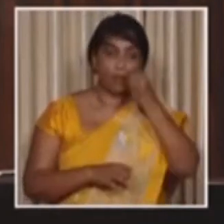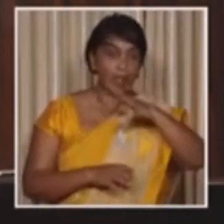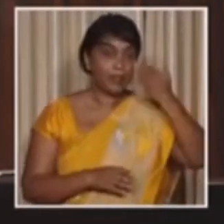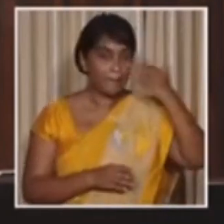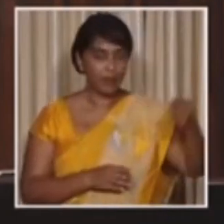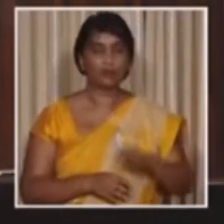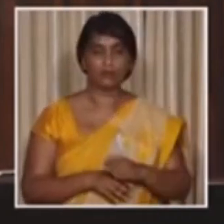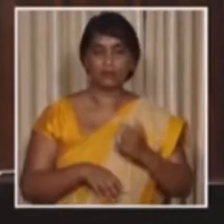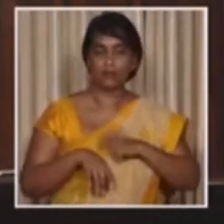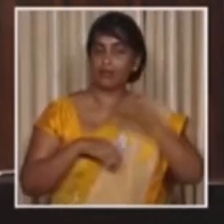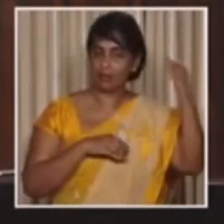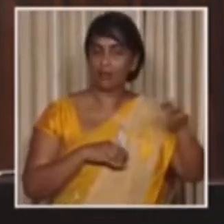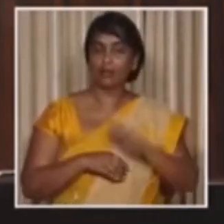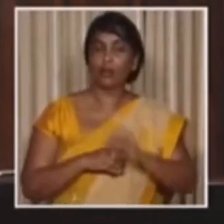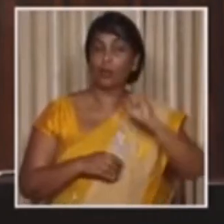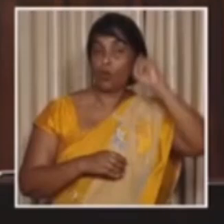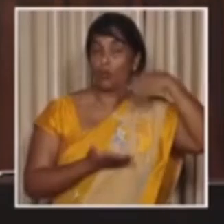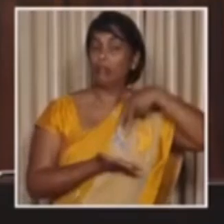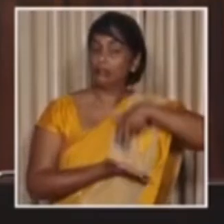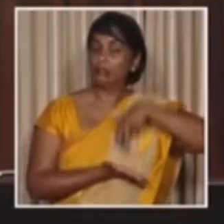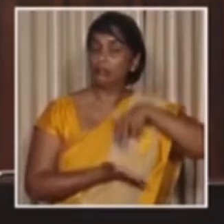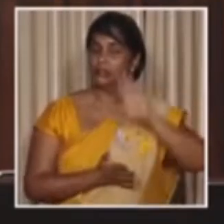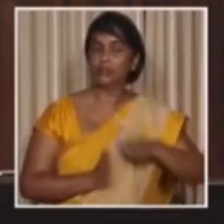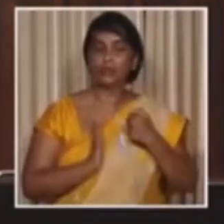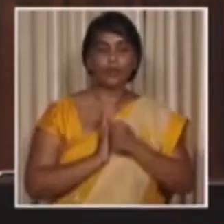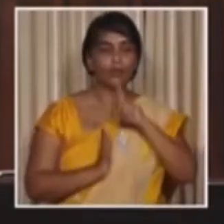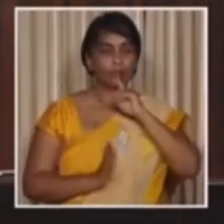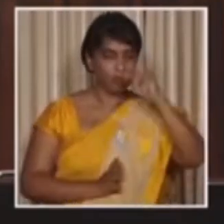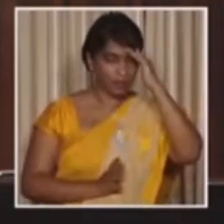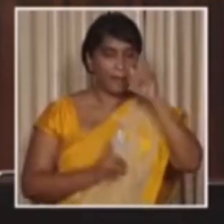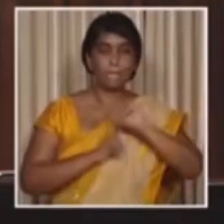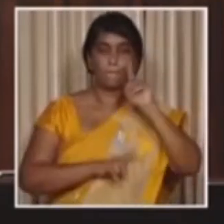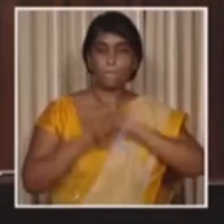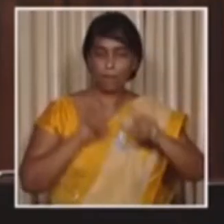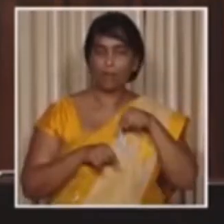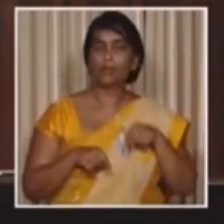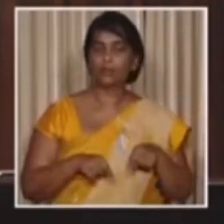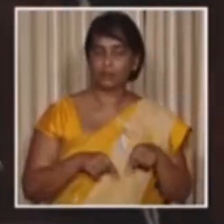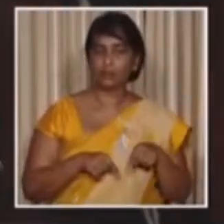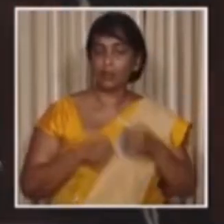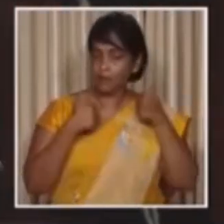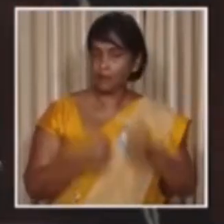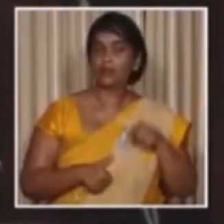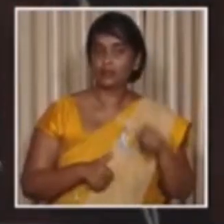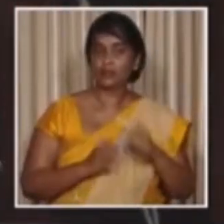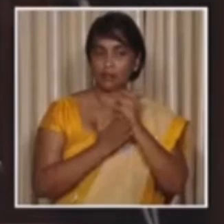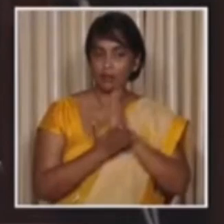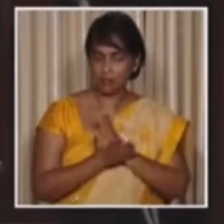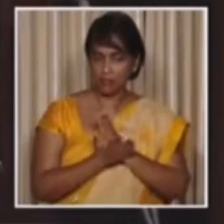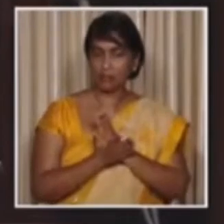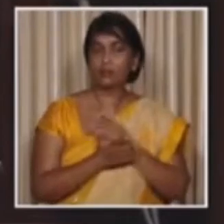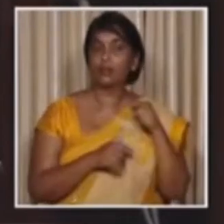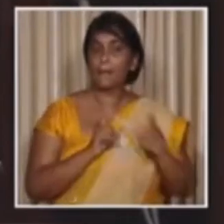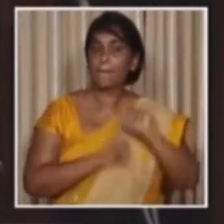ගැන කාලයකට පස්සේ උදේ ඉඳලම නැගිටලා හිටියා ගරු කතානායකතුමනි මේ පාර්ලිමේන්තු උත්තරීතර අධිනායක මේ පාර්ලිමේන්තු ව්‍යවස්ථාදායකය